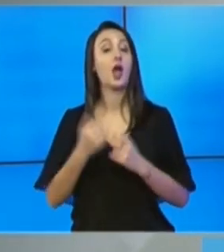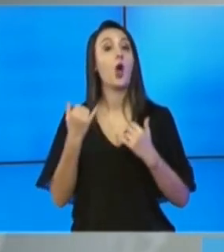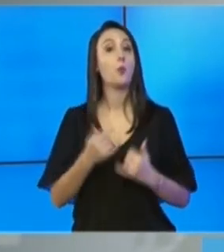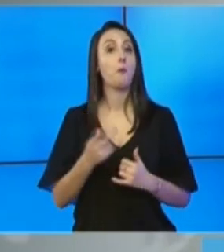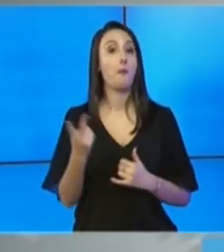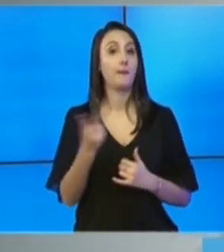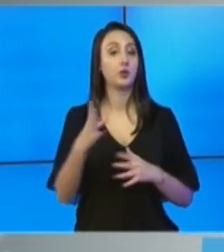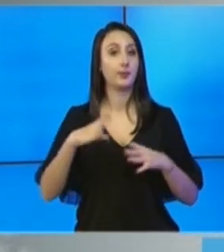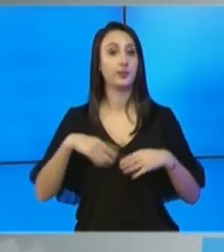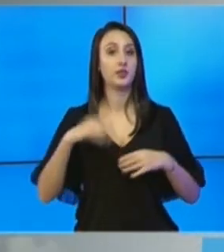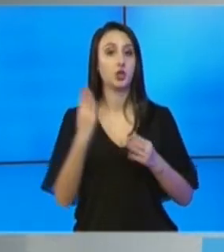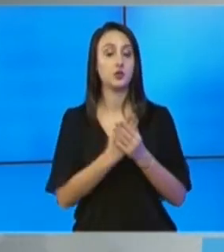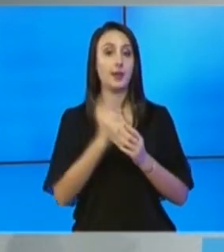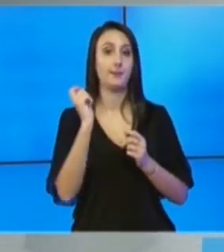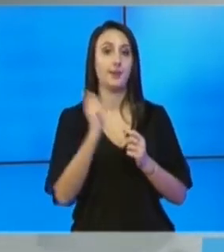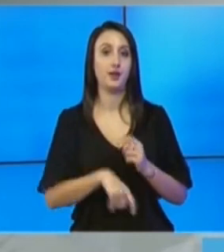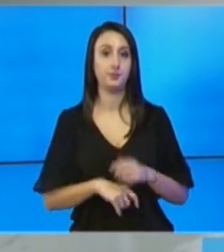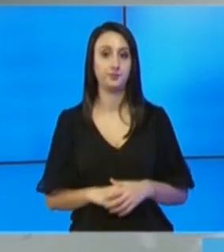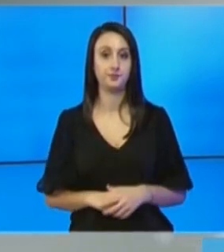cei doi s-au ales cu dosar penal.